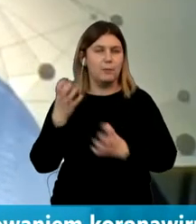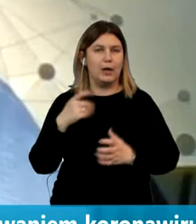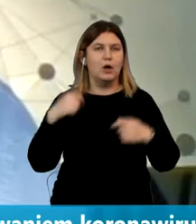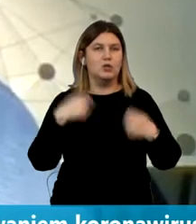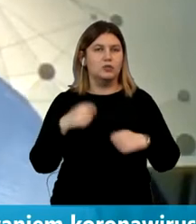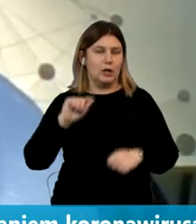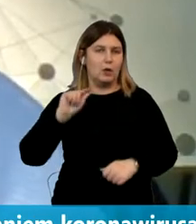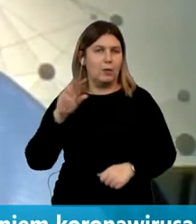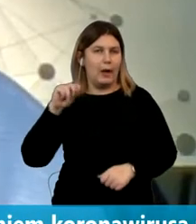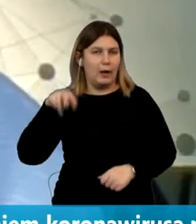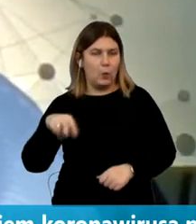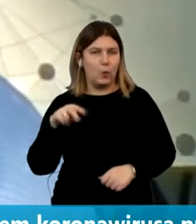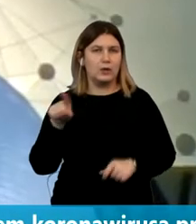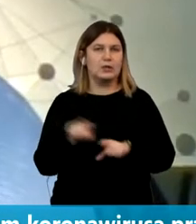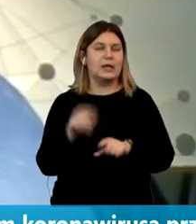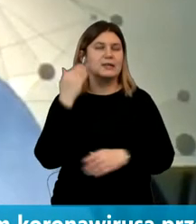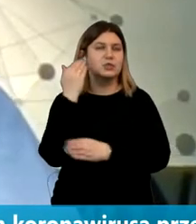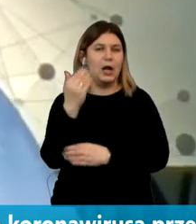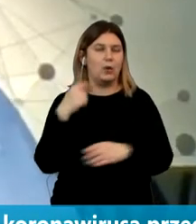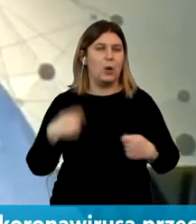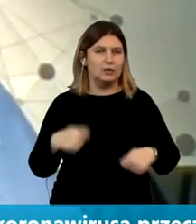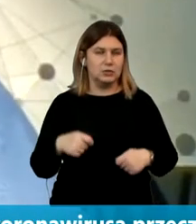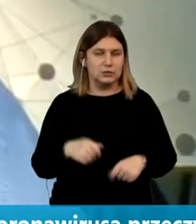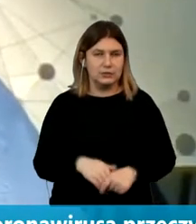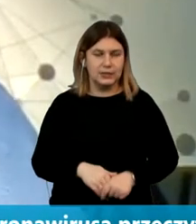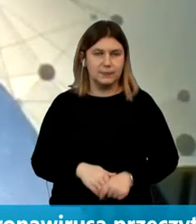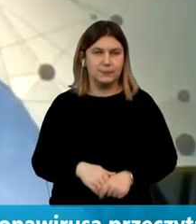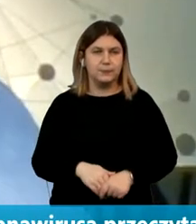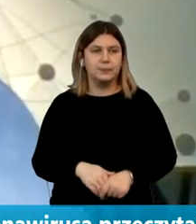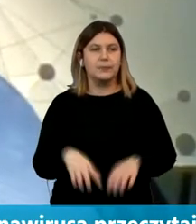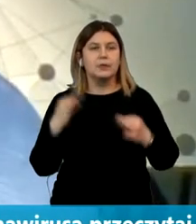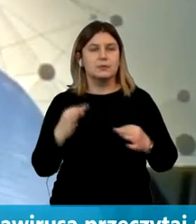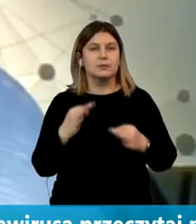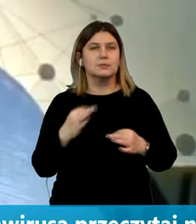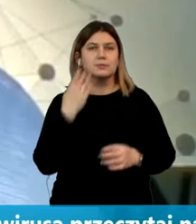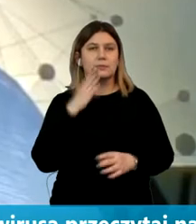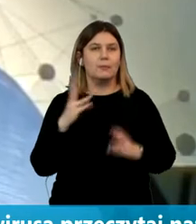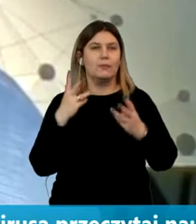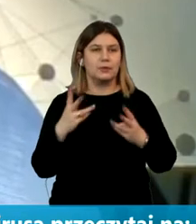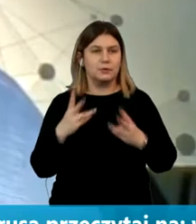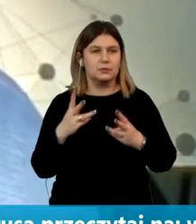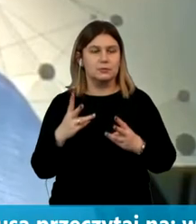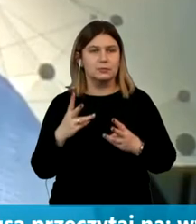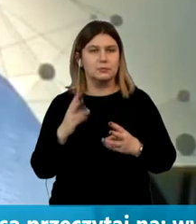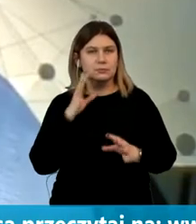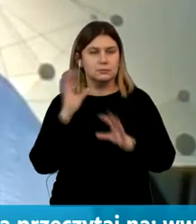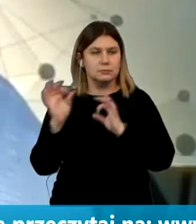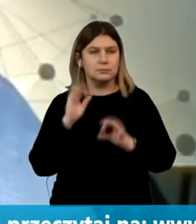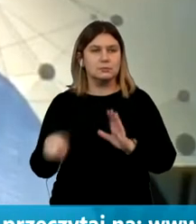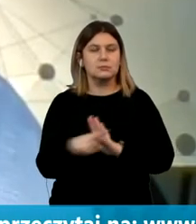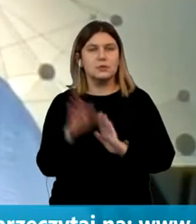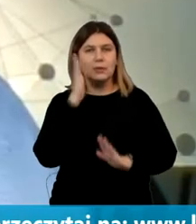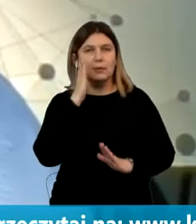EU oraz na stronach Żeglugi Szczecińskiej. Teraz bardzo ważna informacja dla